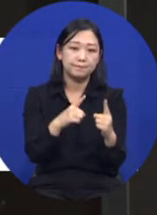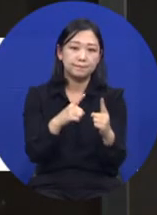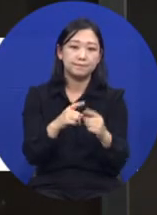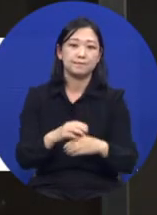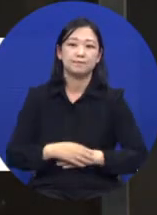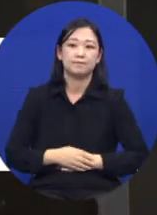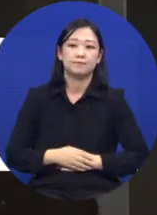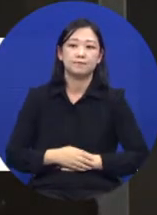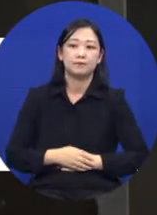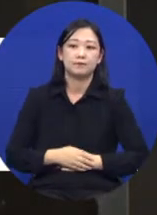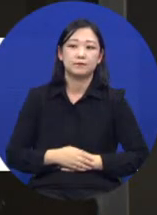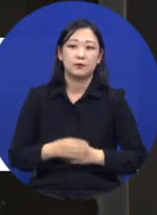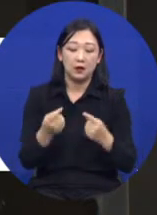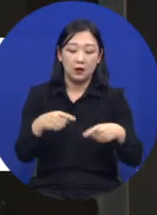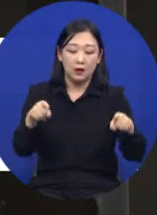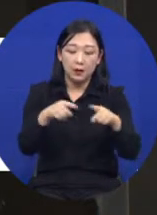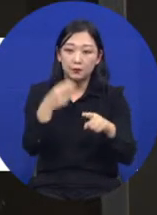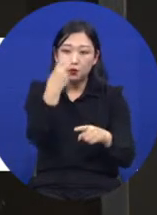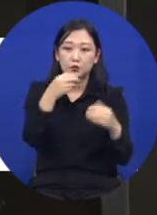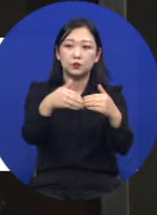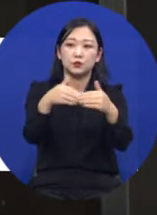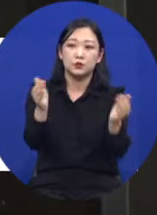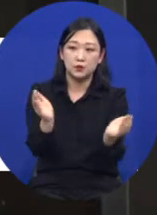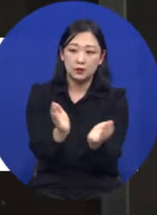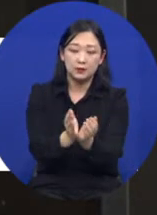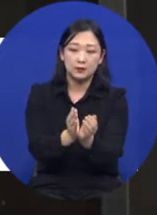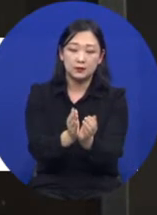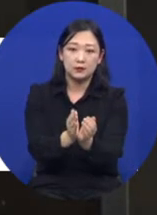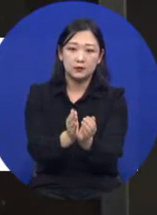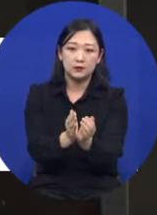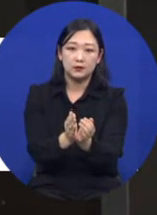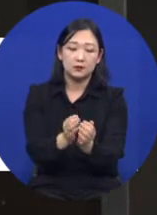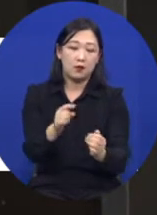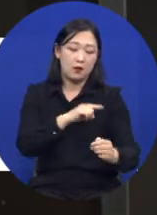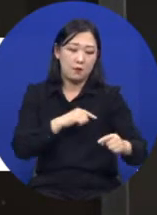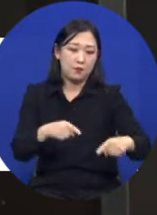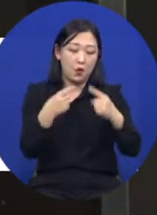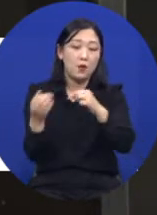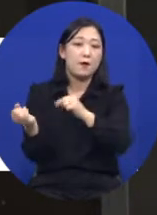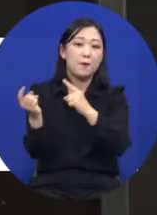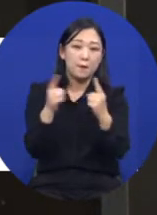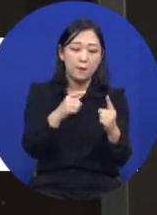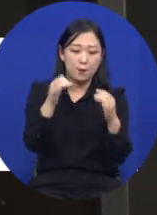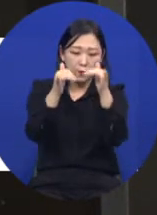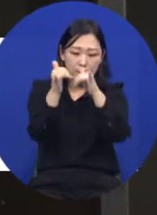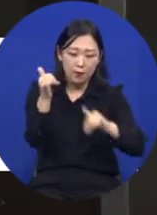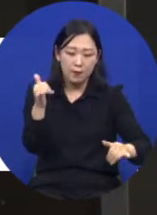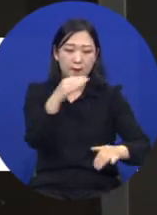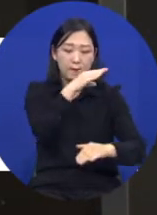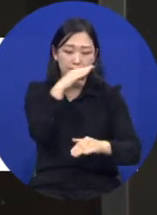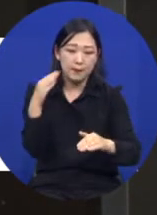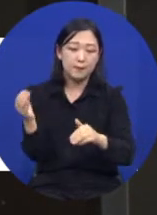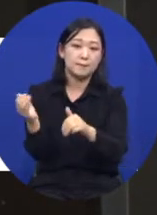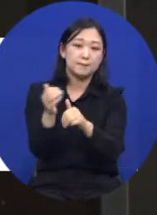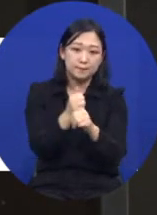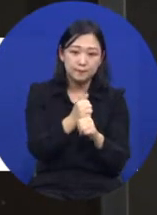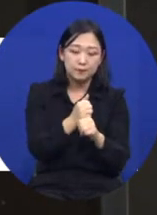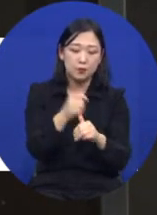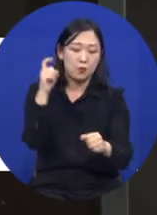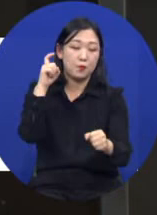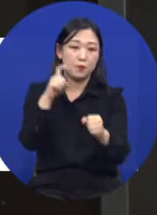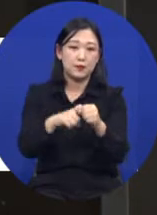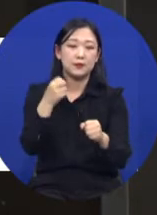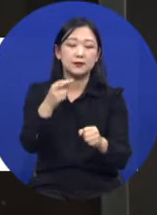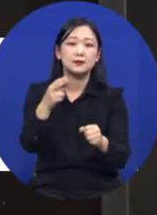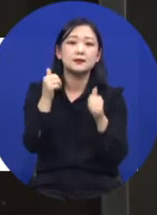합동수행단에게 유명을 달리한 고인들의 명예를 회복하고 불행한 과거사를 바로잡는 것을 목표로 재심